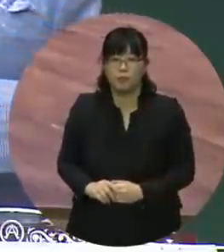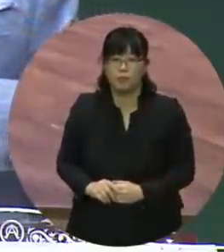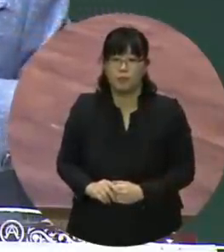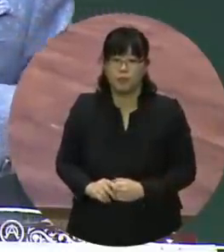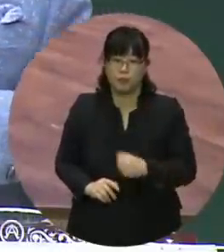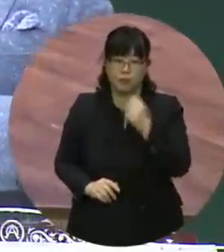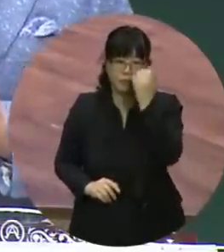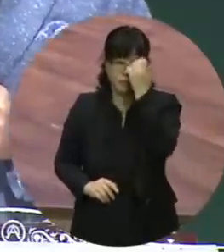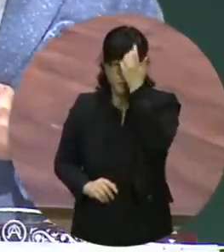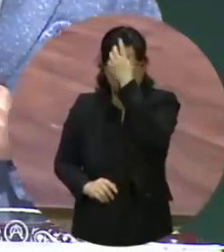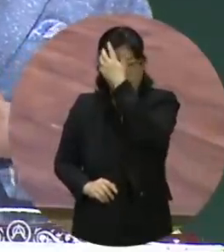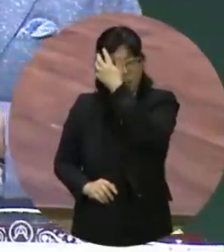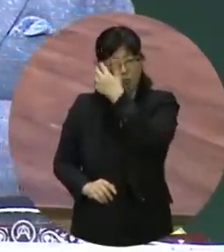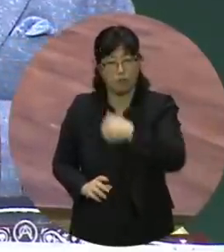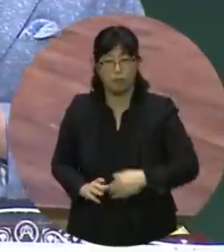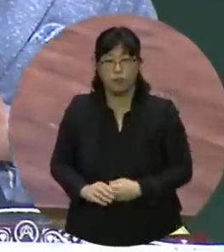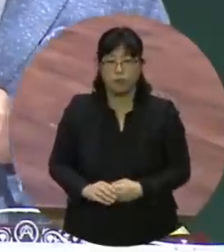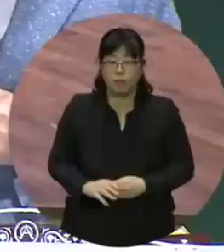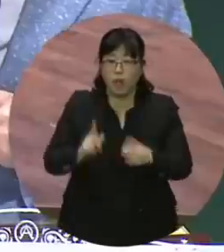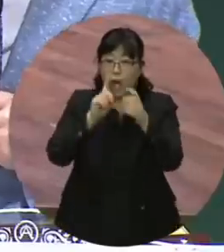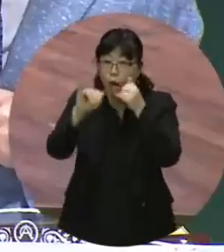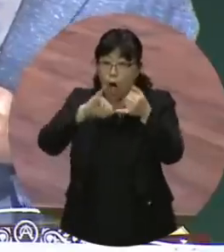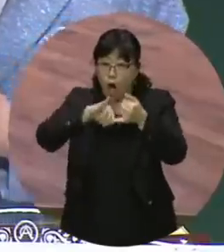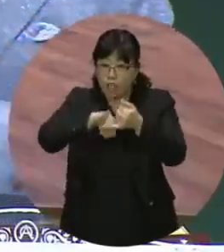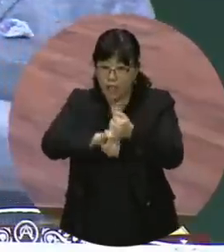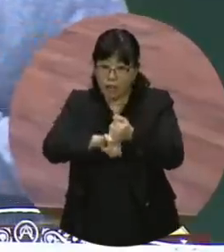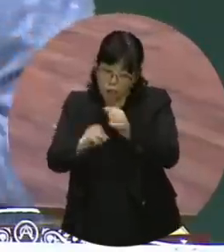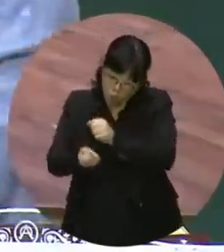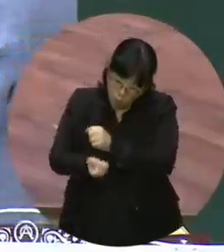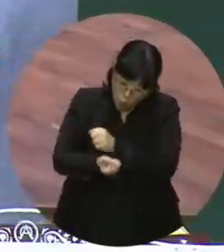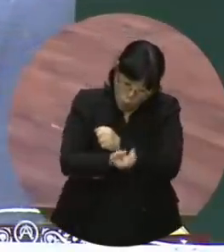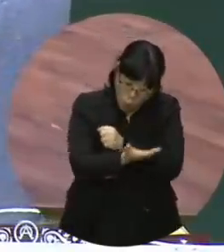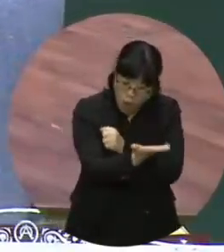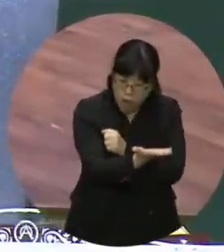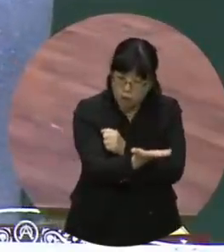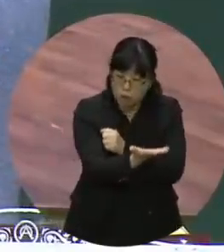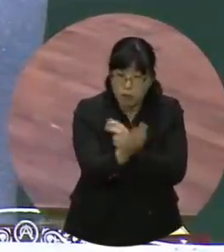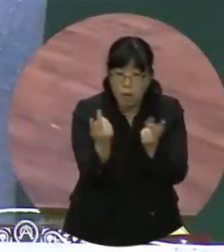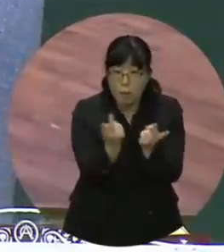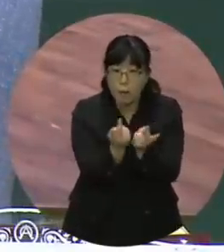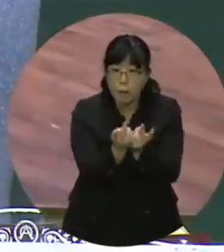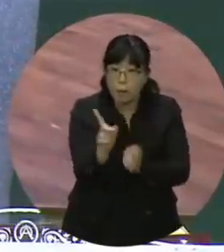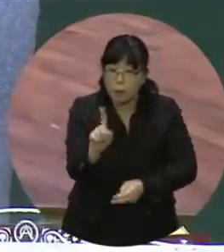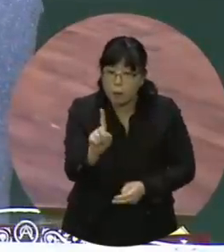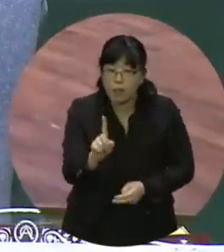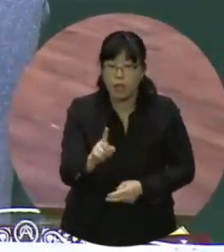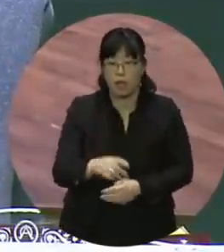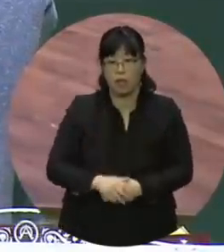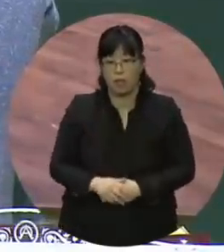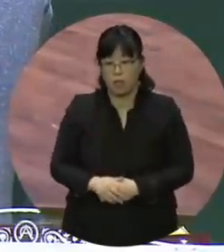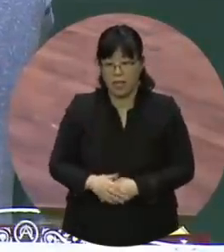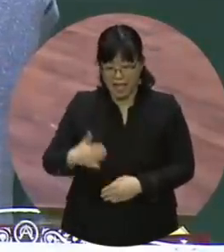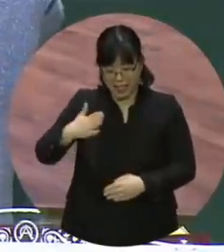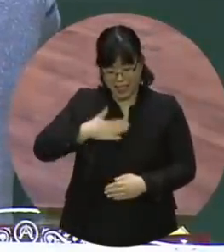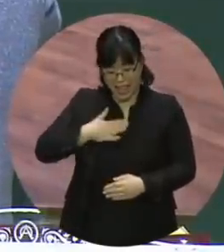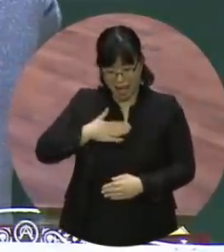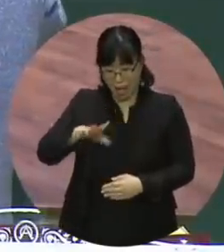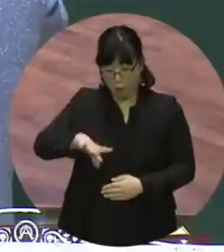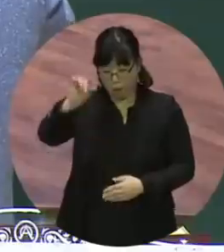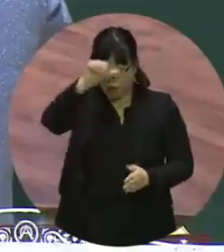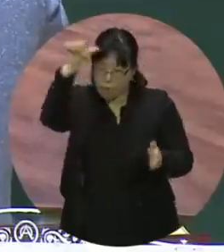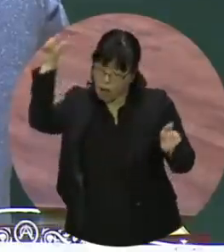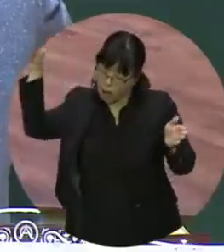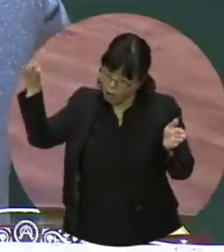복음을 어떻게 하면 이 언약을 확산하느냐. 이것을 이 1장 8절 평생 누림입니다. 평생